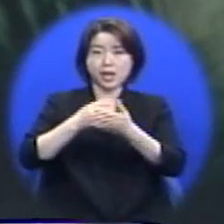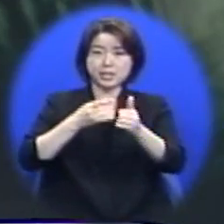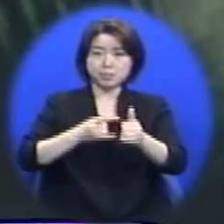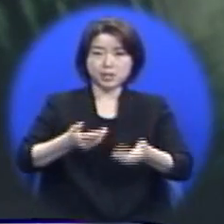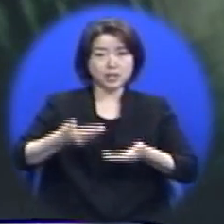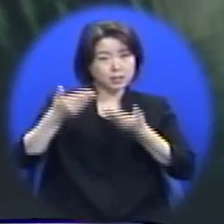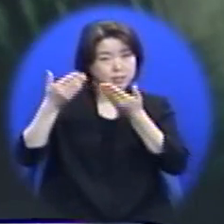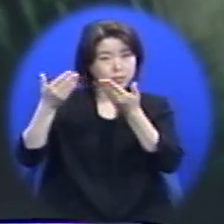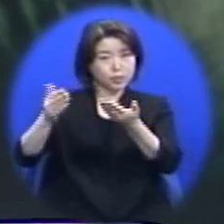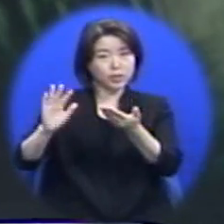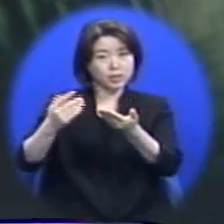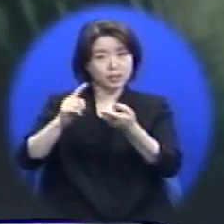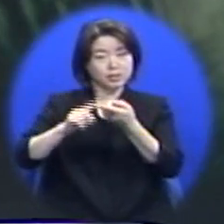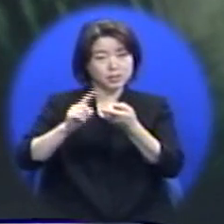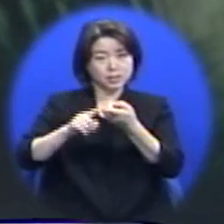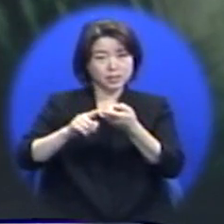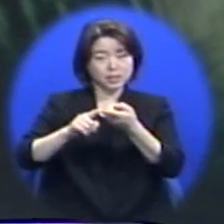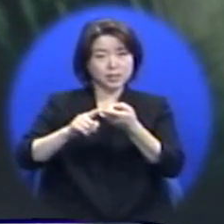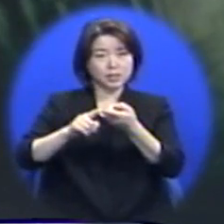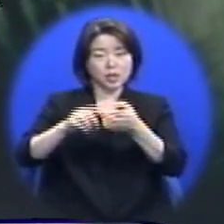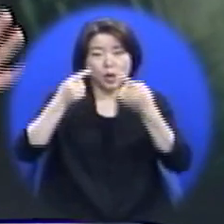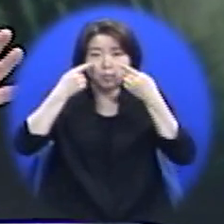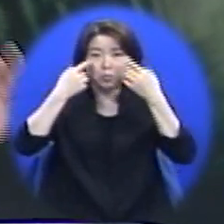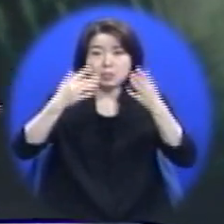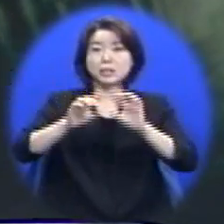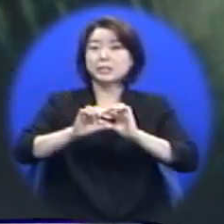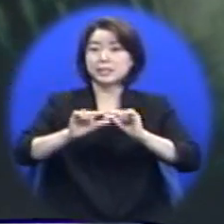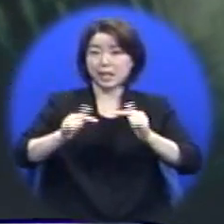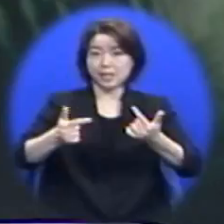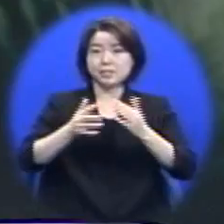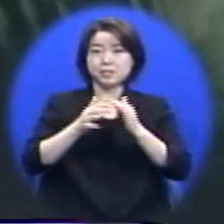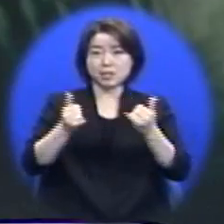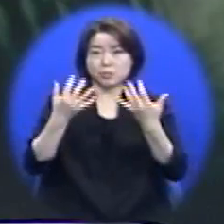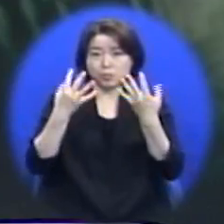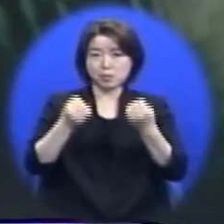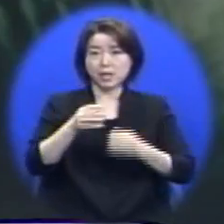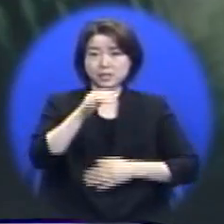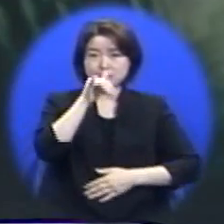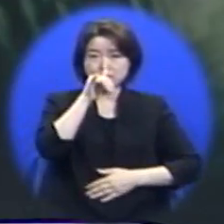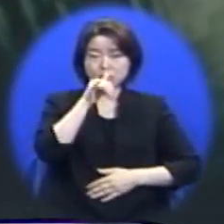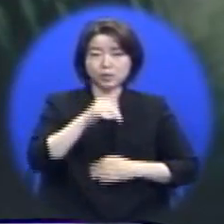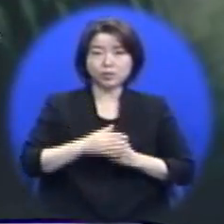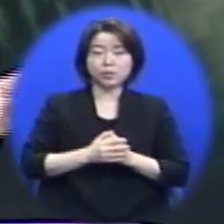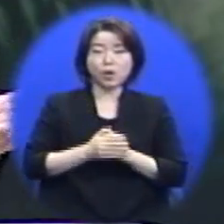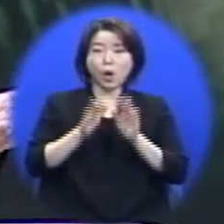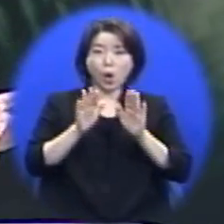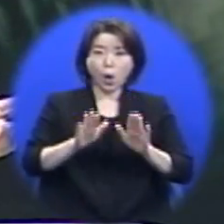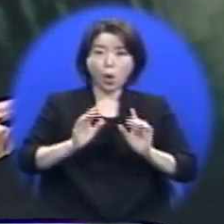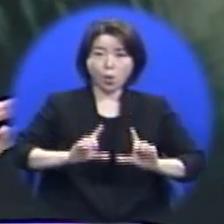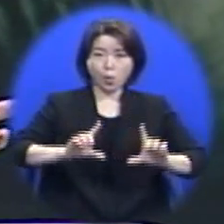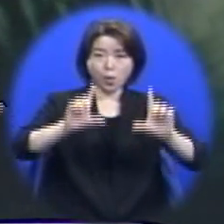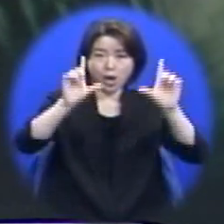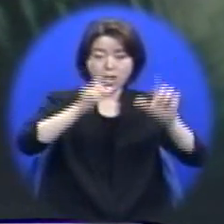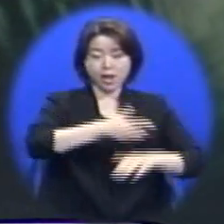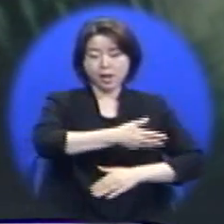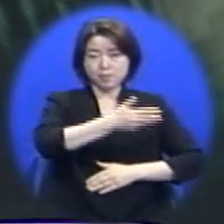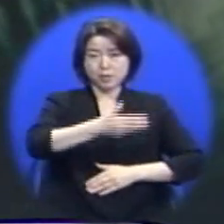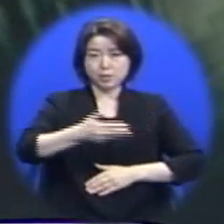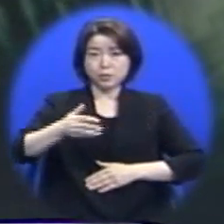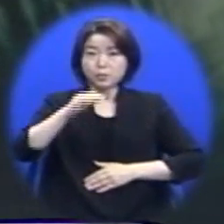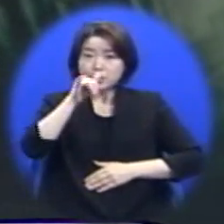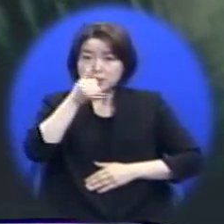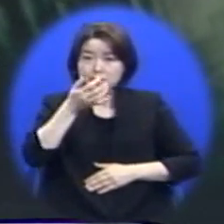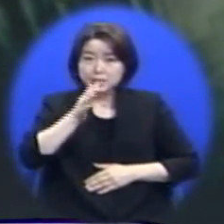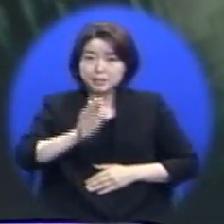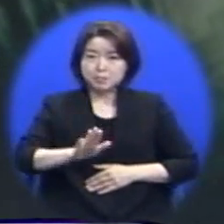되는지 그 점에 대해서 분명치 않은 분들도 많습니다. 올한해 지났지만 첫